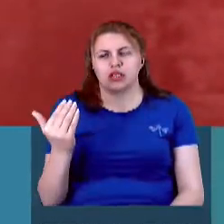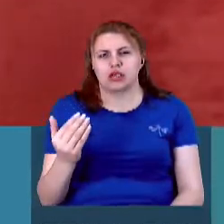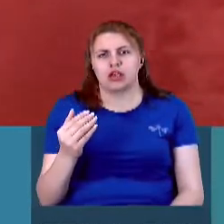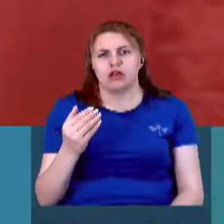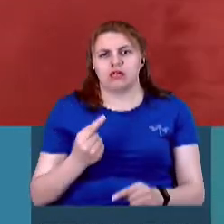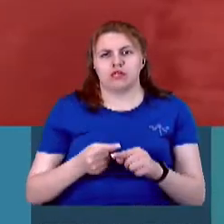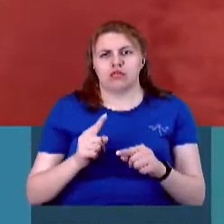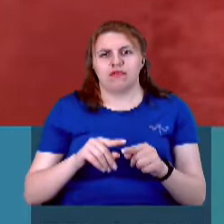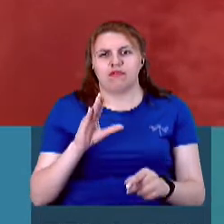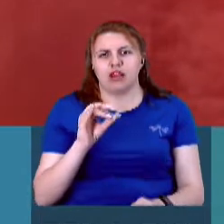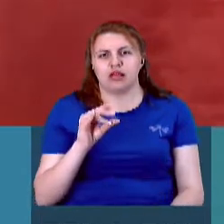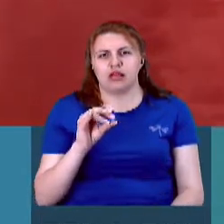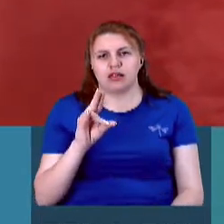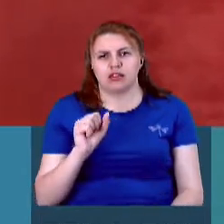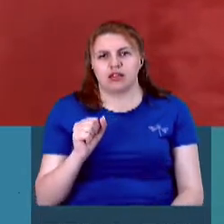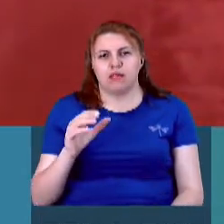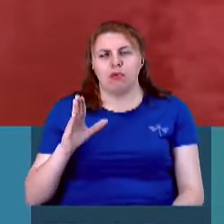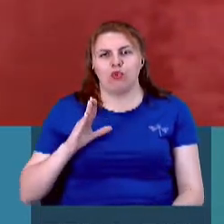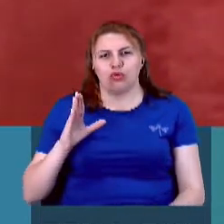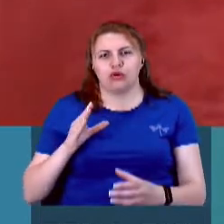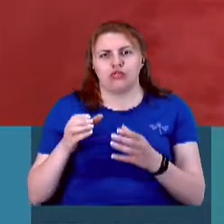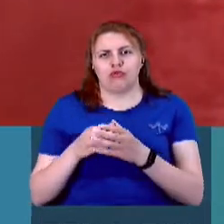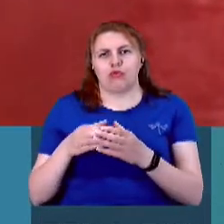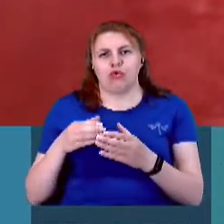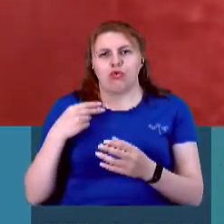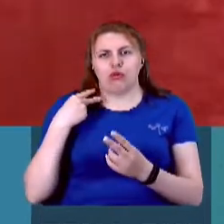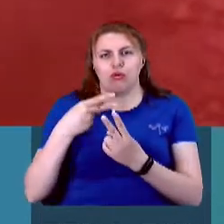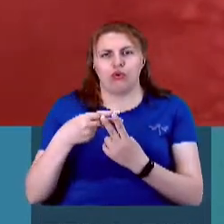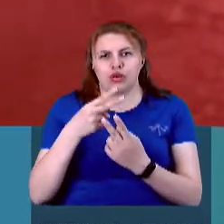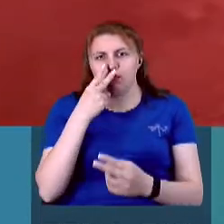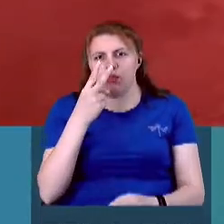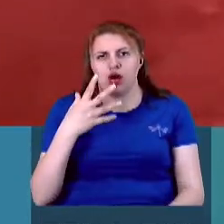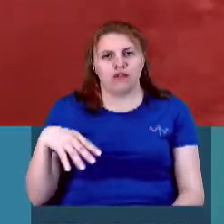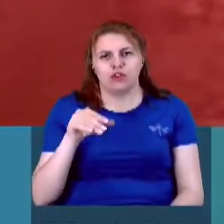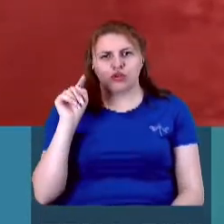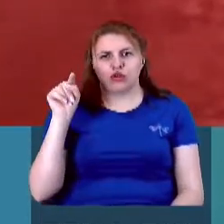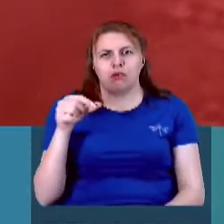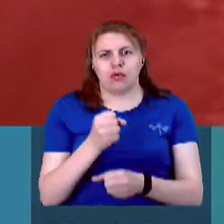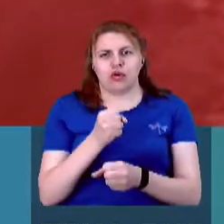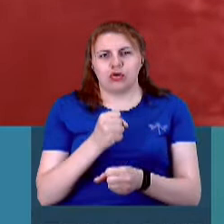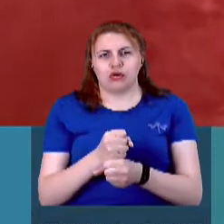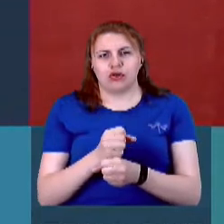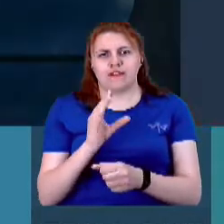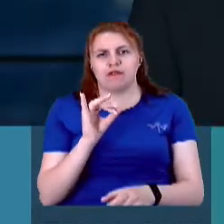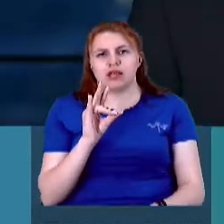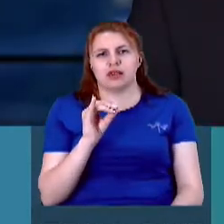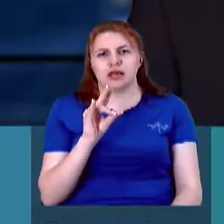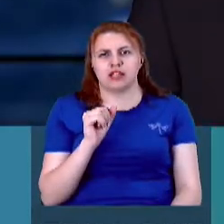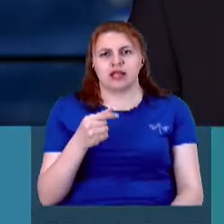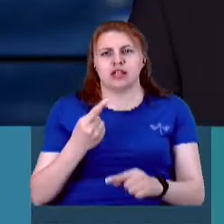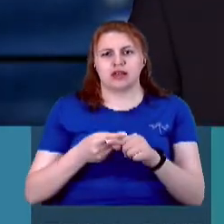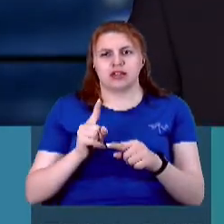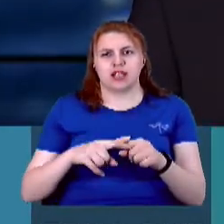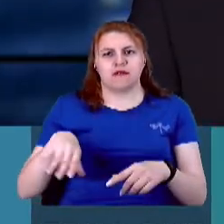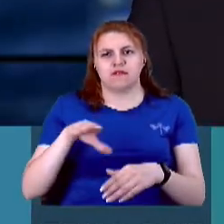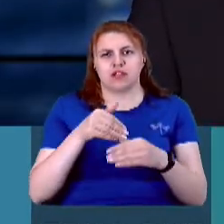Валентина, будучи в полоні, бачила все, що там робиться. І вона це все